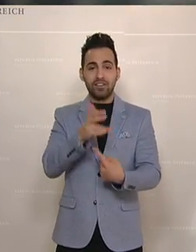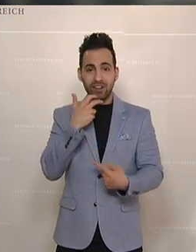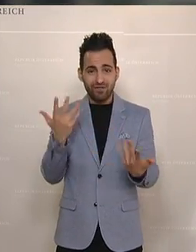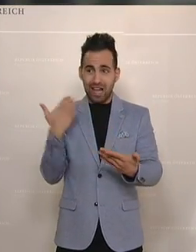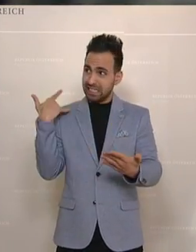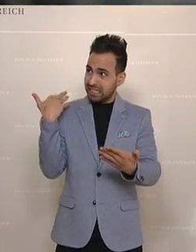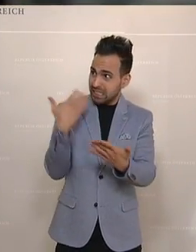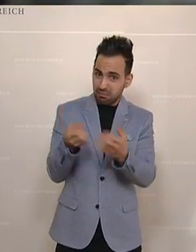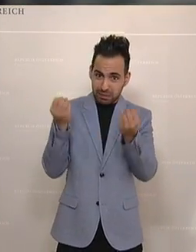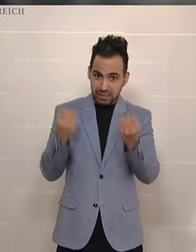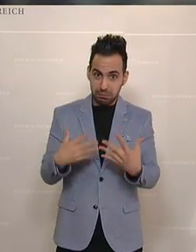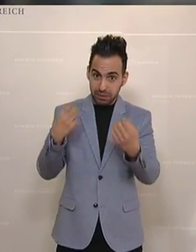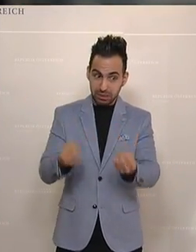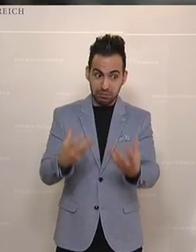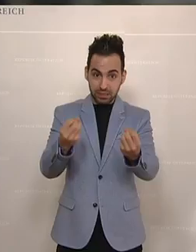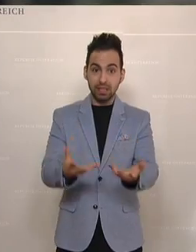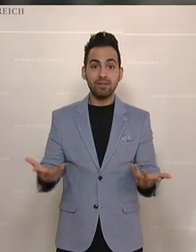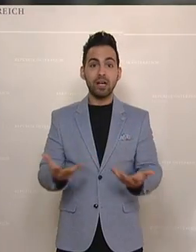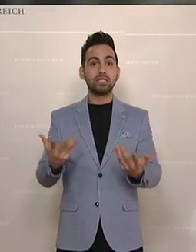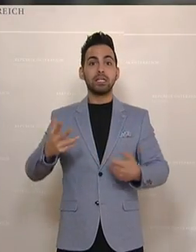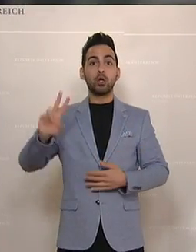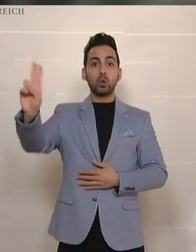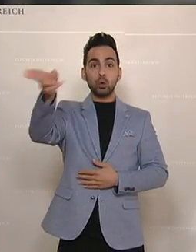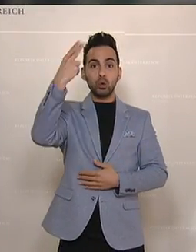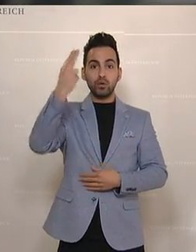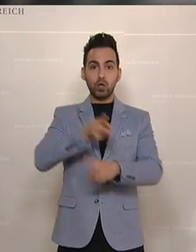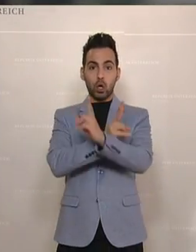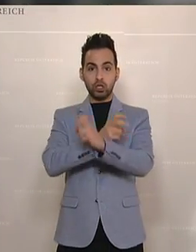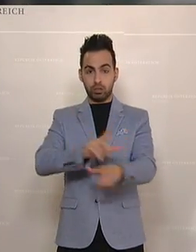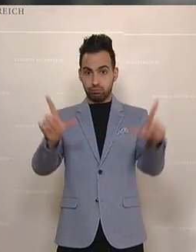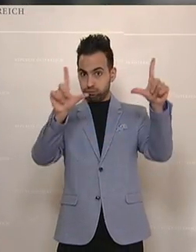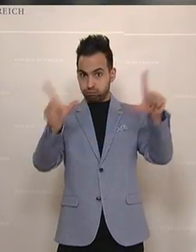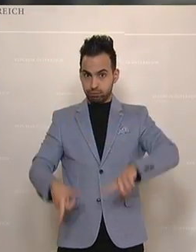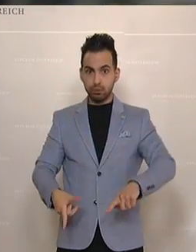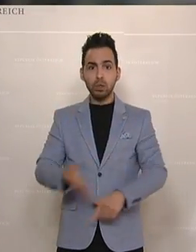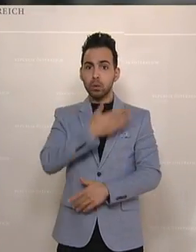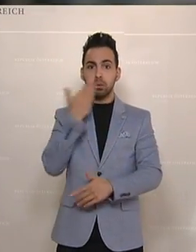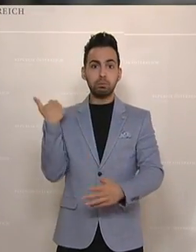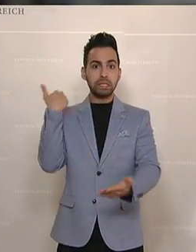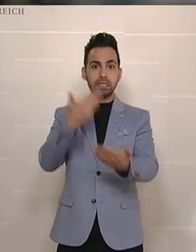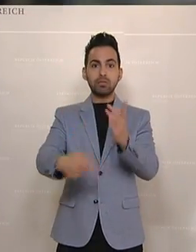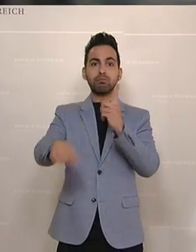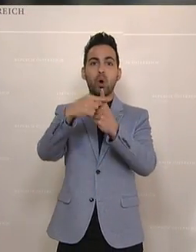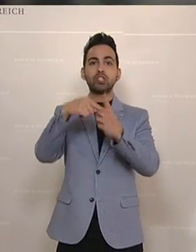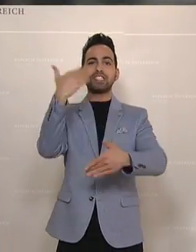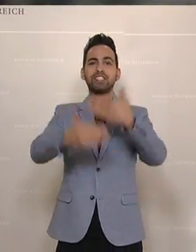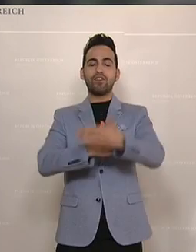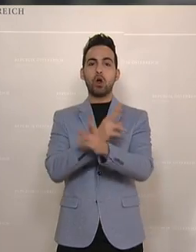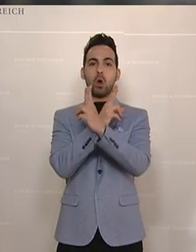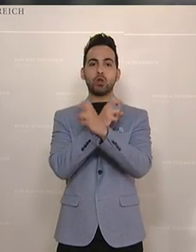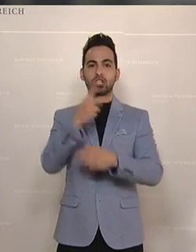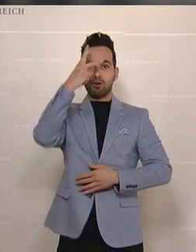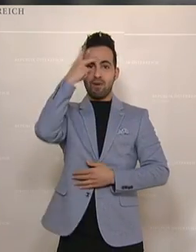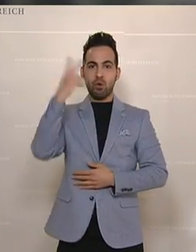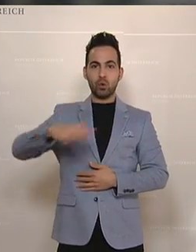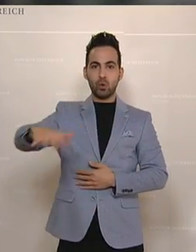was sich da alles abgespielt hat und was alles der Reputation Österreichs eigentlich geschadet hat und überhaupt kein konstruktiver Beitrag dafür war, dass die österreichische Bevölkerung und vor